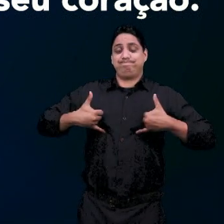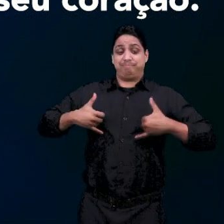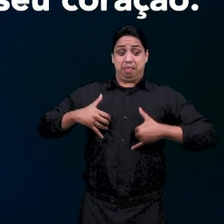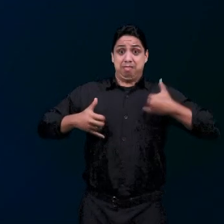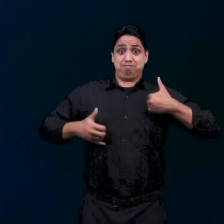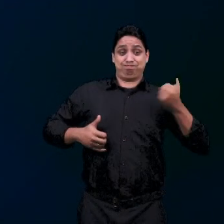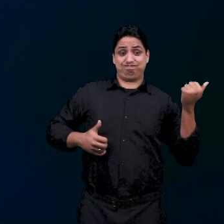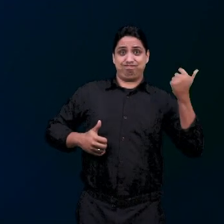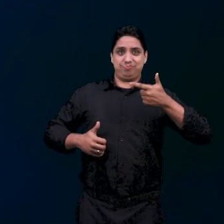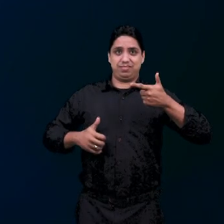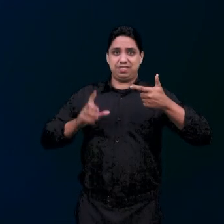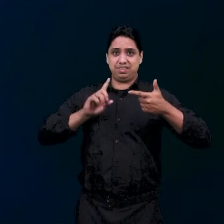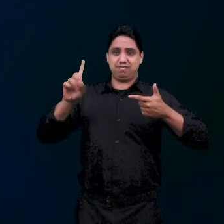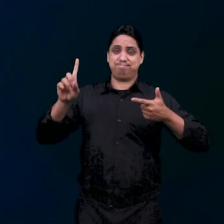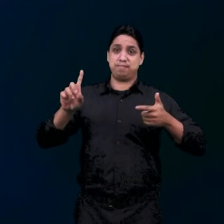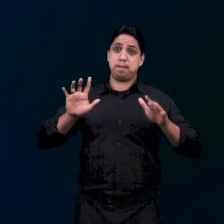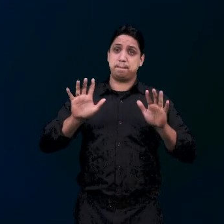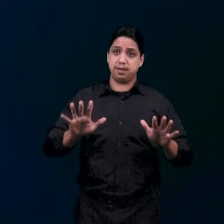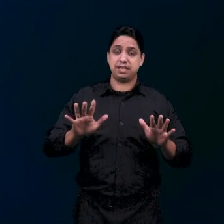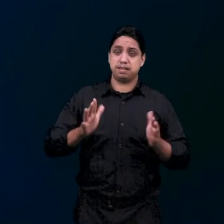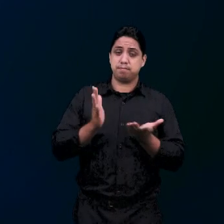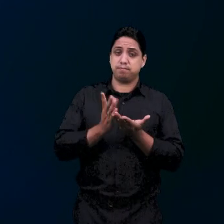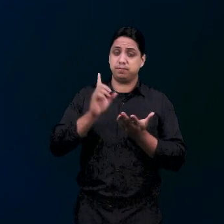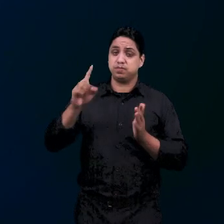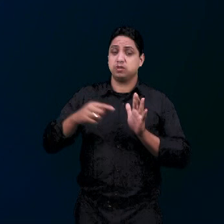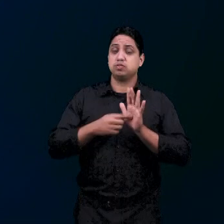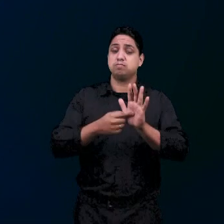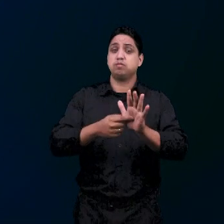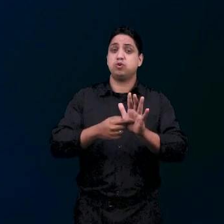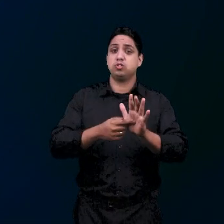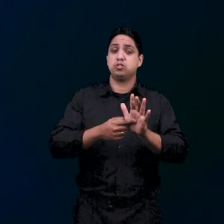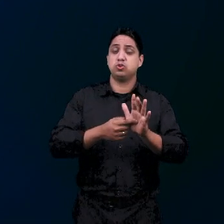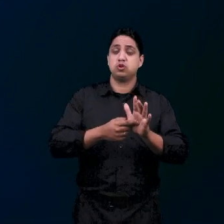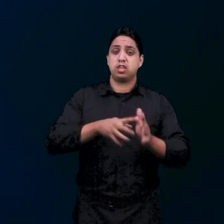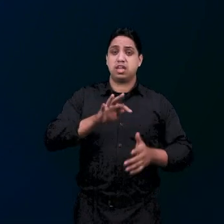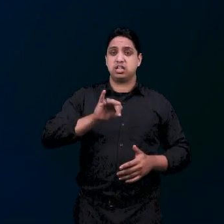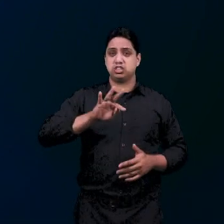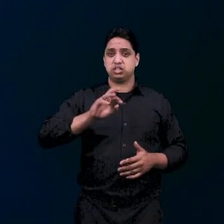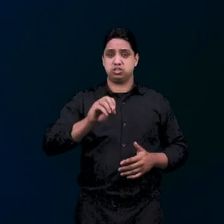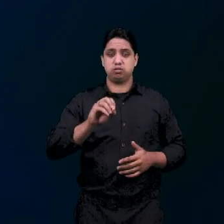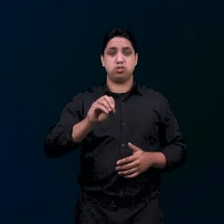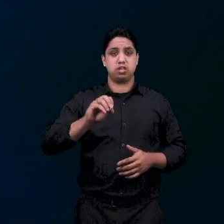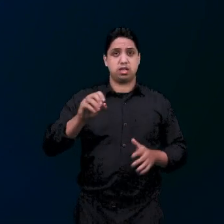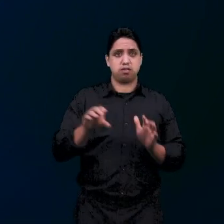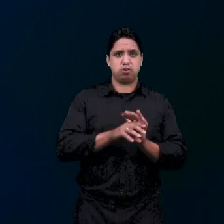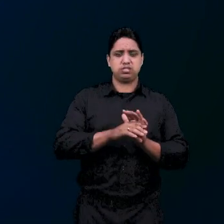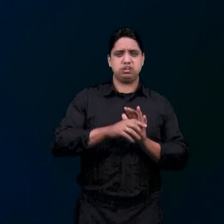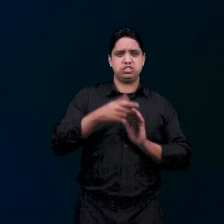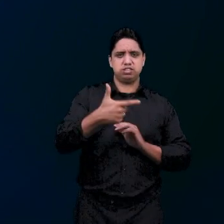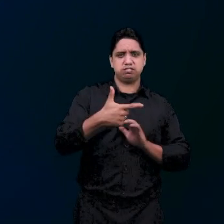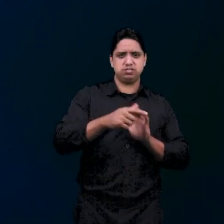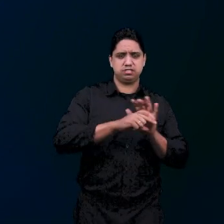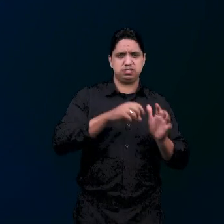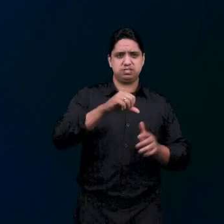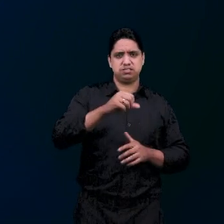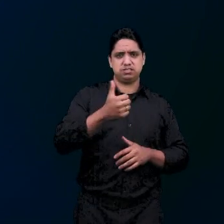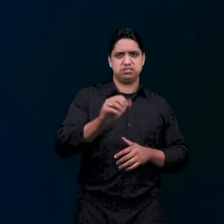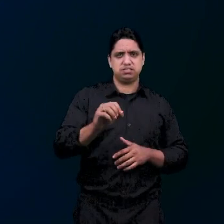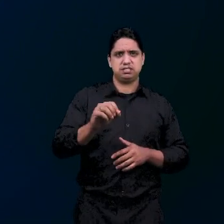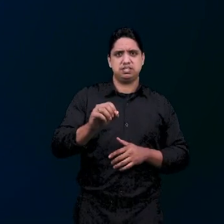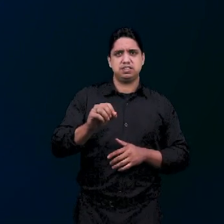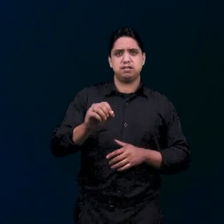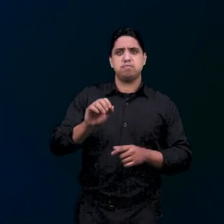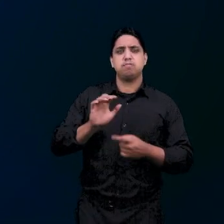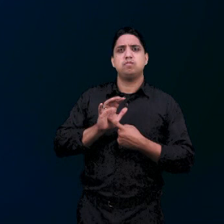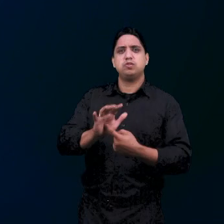parle plus haut dans son cœur. En vérité, ce que nous dit la parole dans la lettre à Tite, chapitre 2, verset 9-10, qui